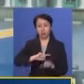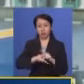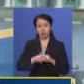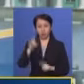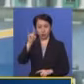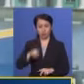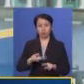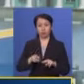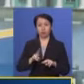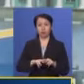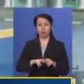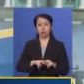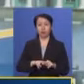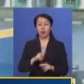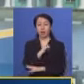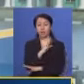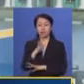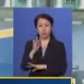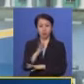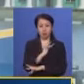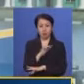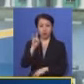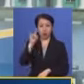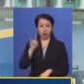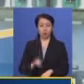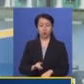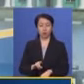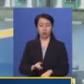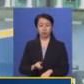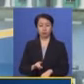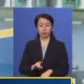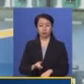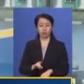блоков, потому что действительно деревянные конструкции уже сгнили,